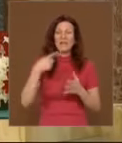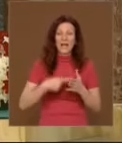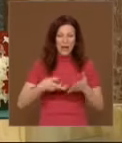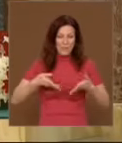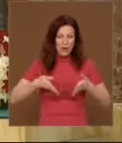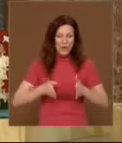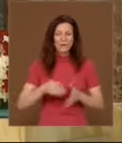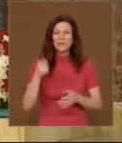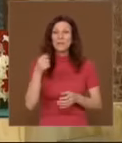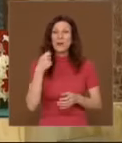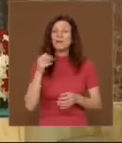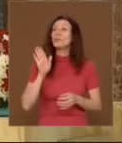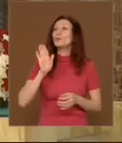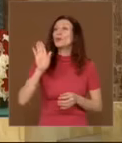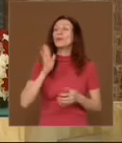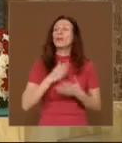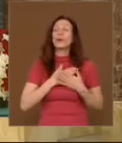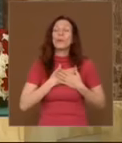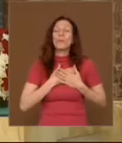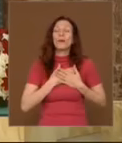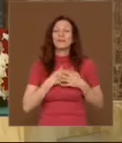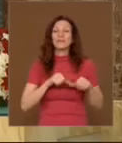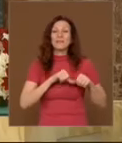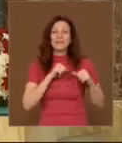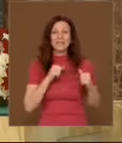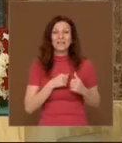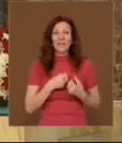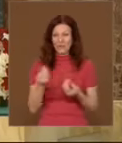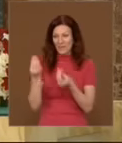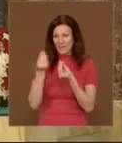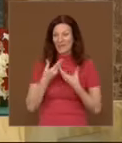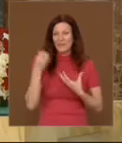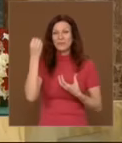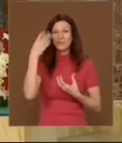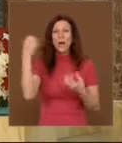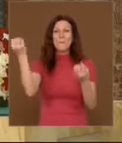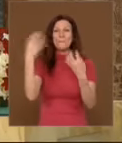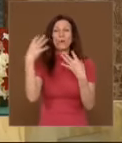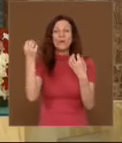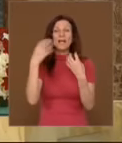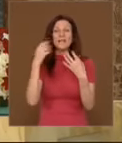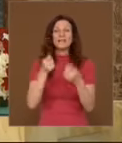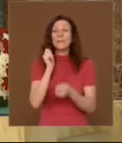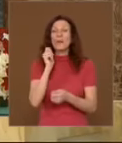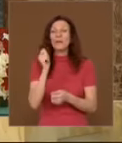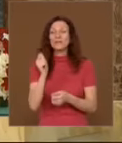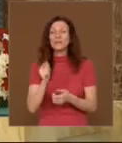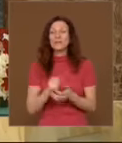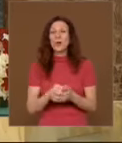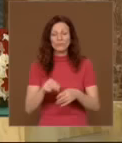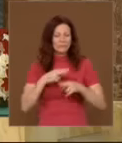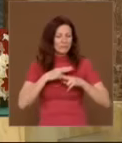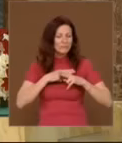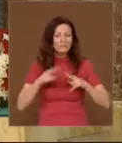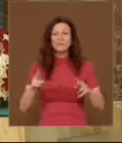ми. Ето Ти обикне истината в сърцето и вътре в мен ми яви мъдростта си. Пороси ме си сопи, ще бъда чест, уми ме и ще бъда